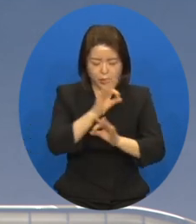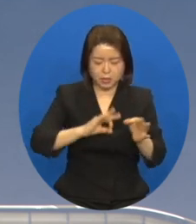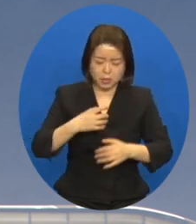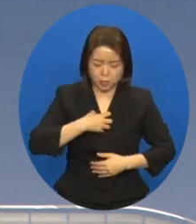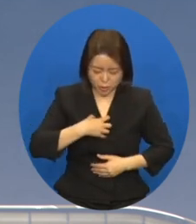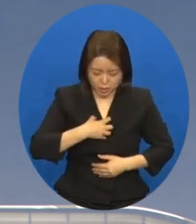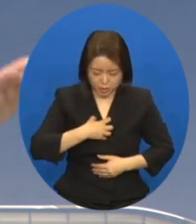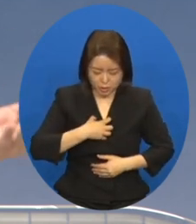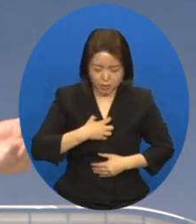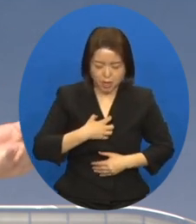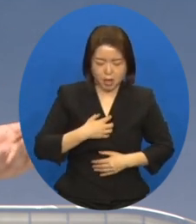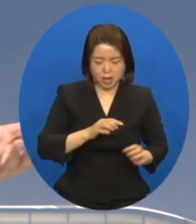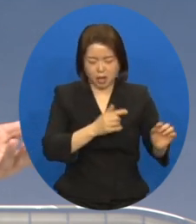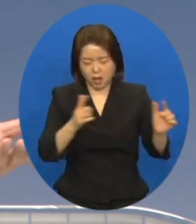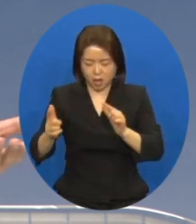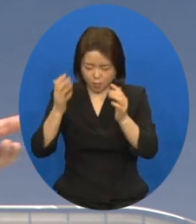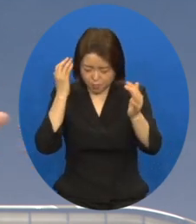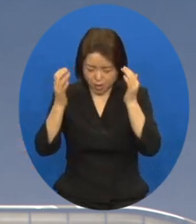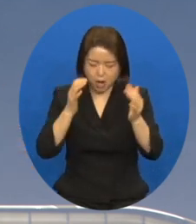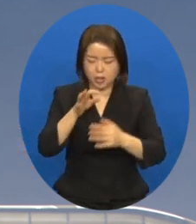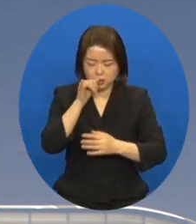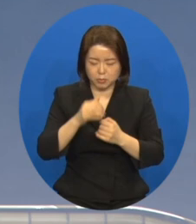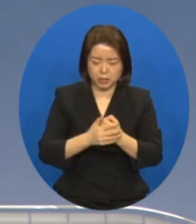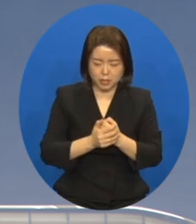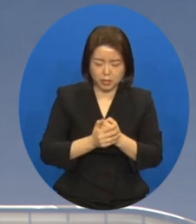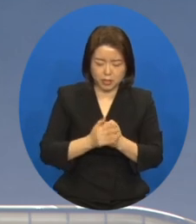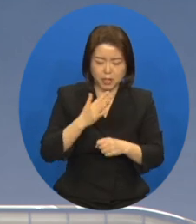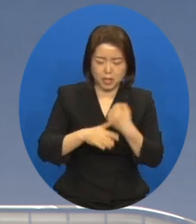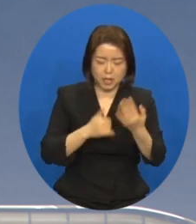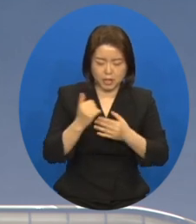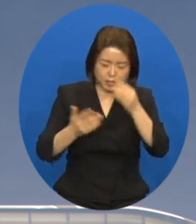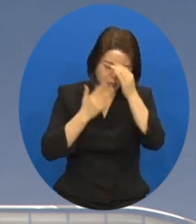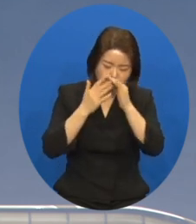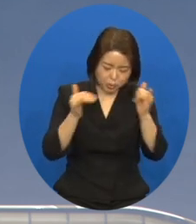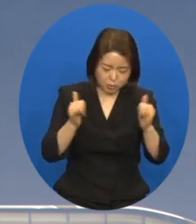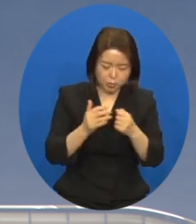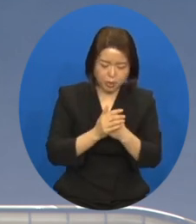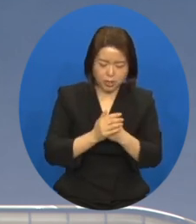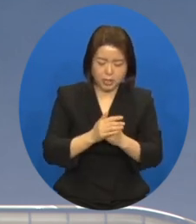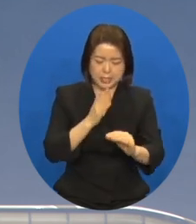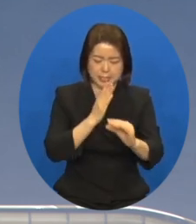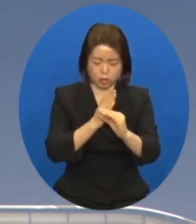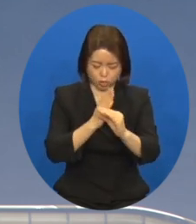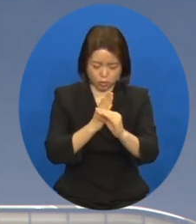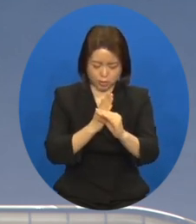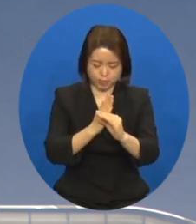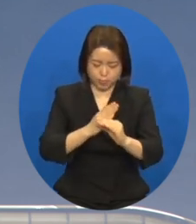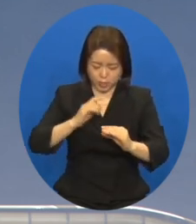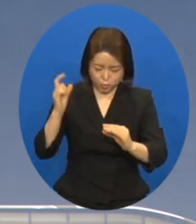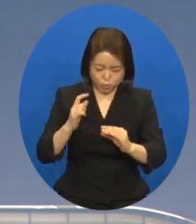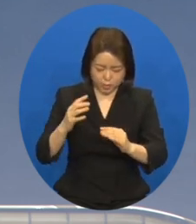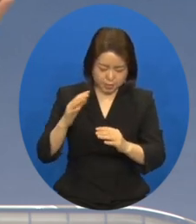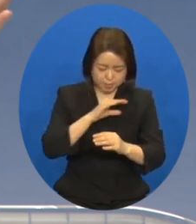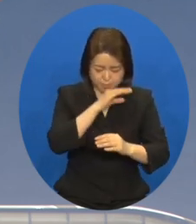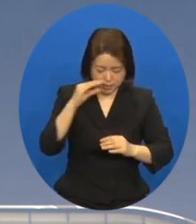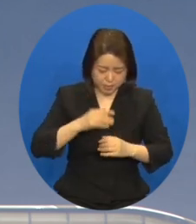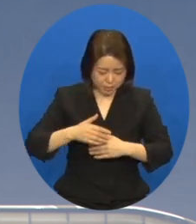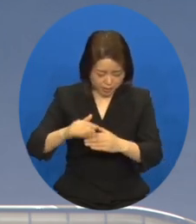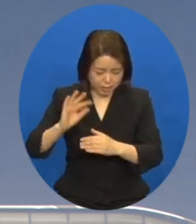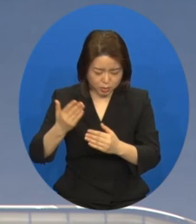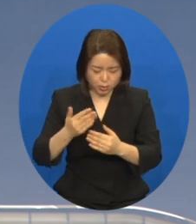위기로 뒤숭숭합니다. 하나님, 성도들이 중심을 굳게 잡게 하소서. 주를